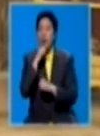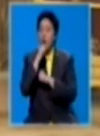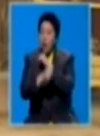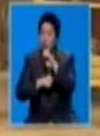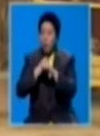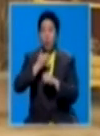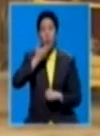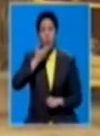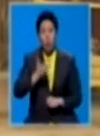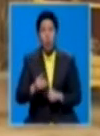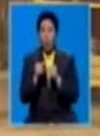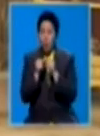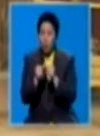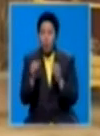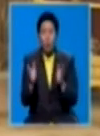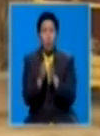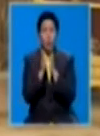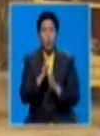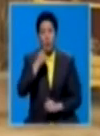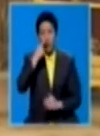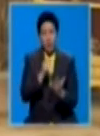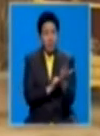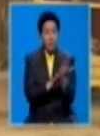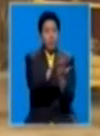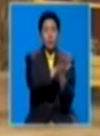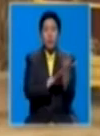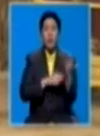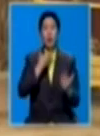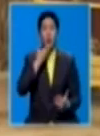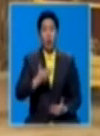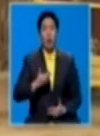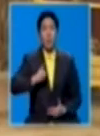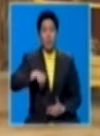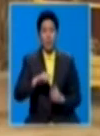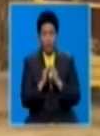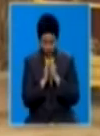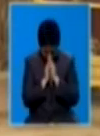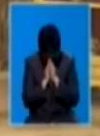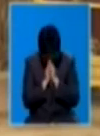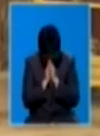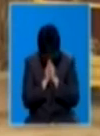ยิ่งยืนนานเป็นมิ่งขวัญของชาวไทยทั่วทั้งประเทศตลอดไปขอบคุณครับสวัสดีครับ